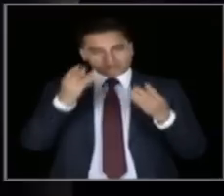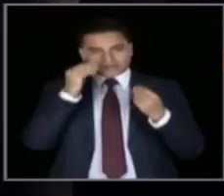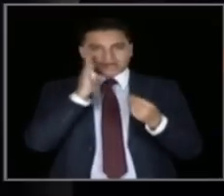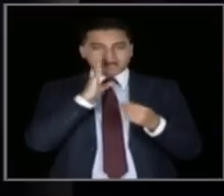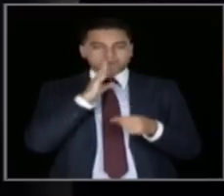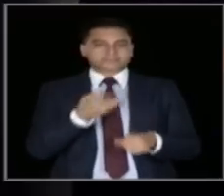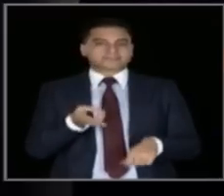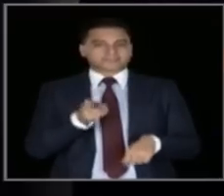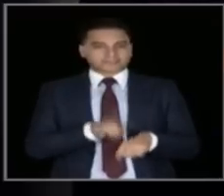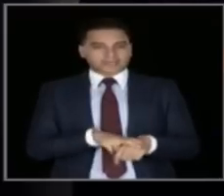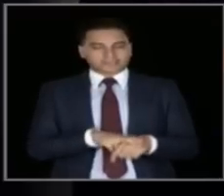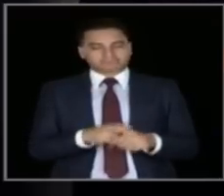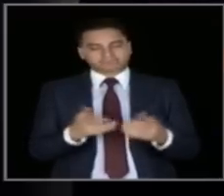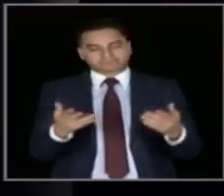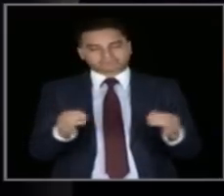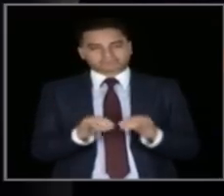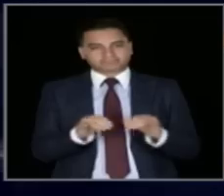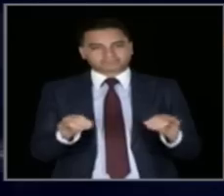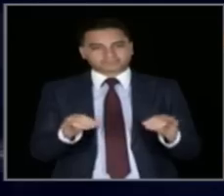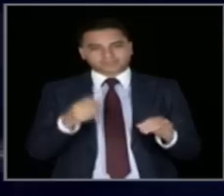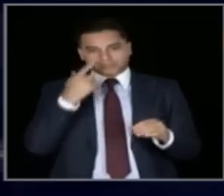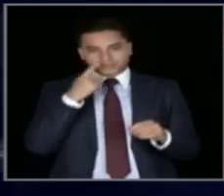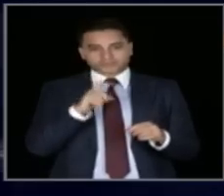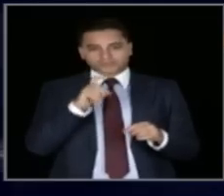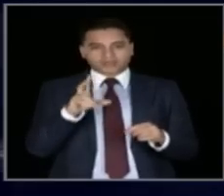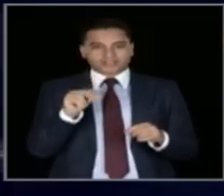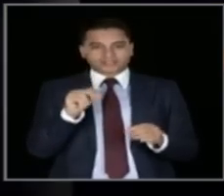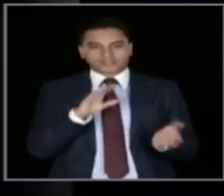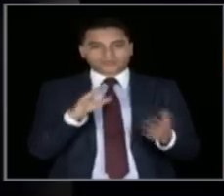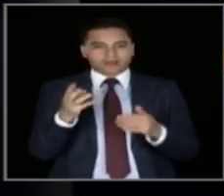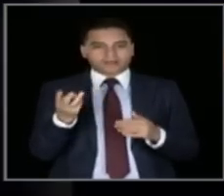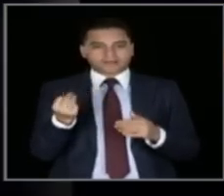علم تاني. يوه خلاص انا كنت 30. السؤال ب 20 نقطة